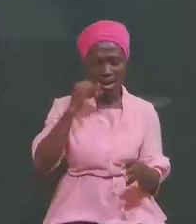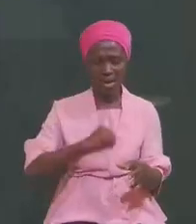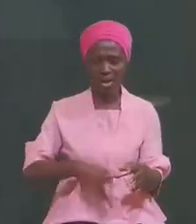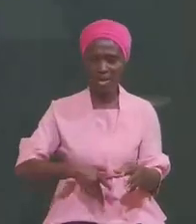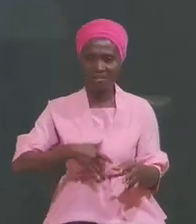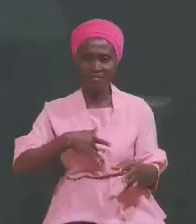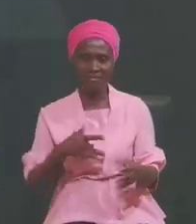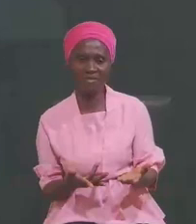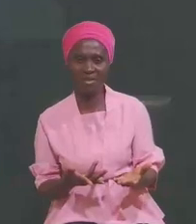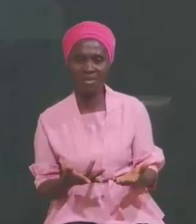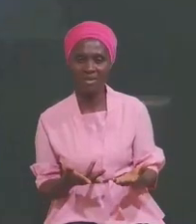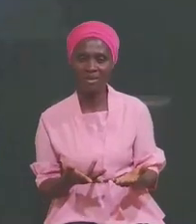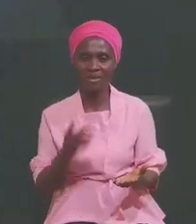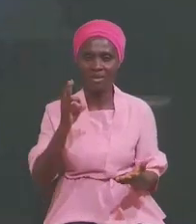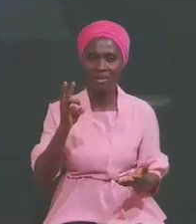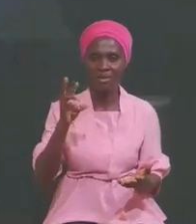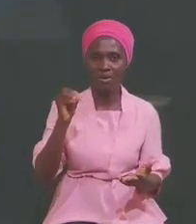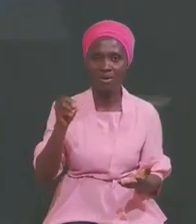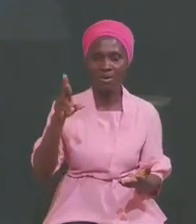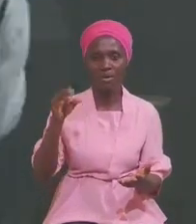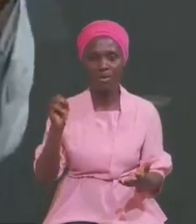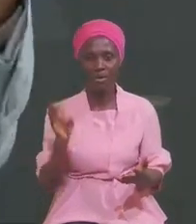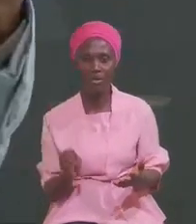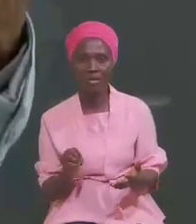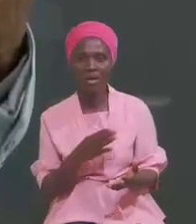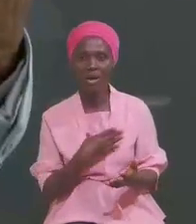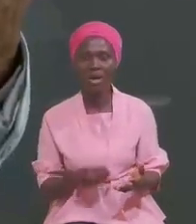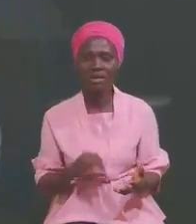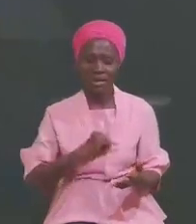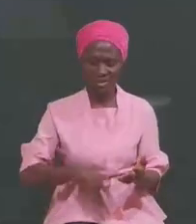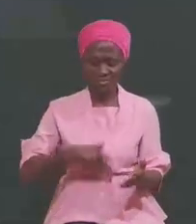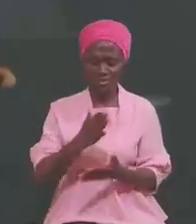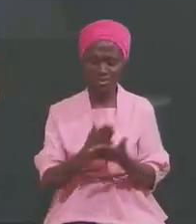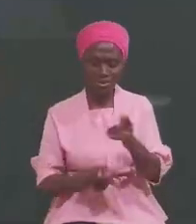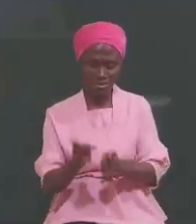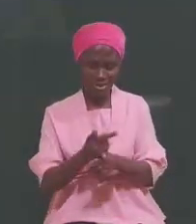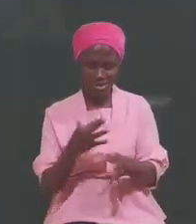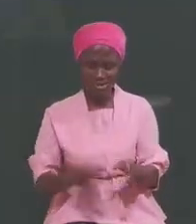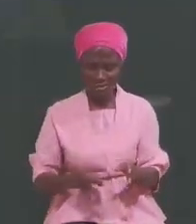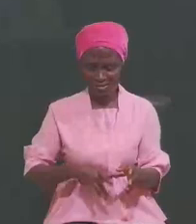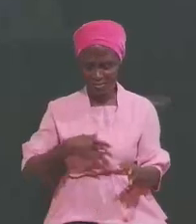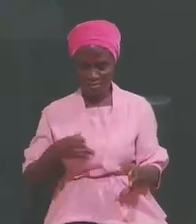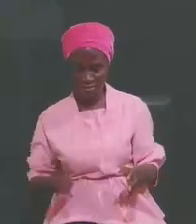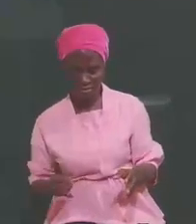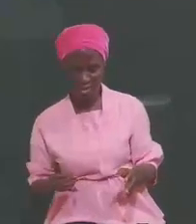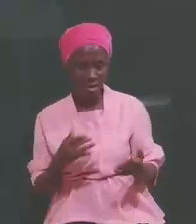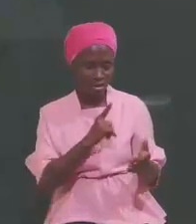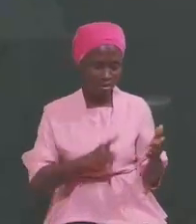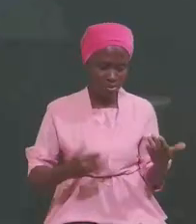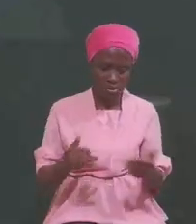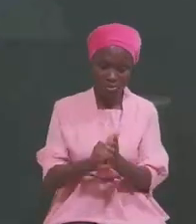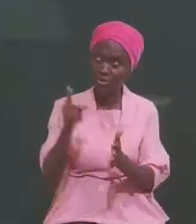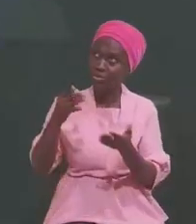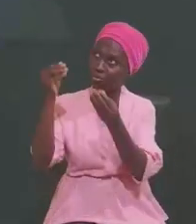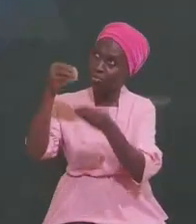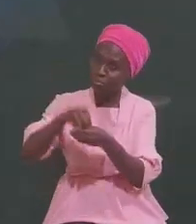Je voudrais cligner les yeux, mais il y a une mauvaise sensation. Seigneur, comme tu as appliqué la boue à